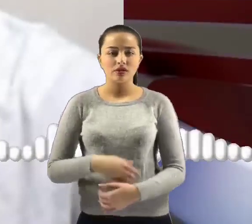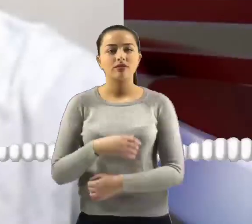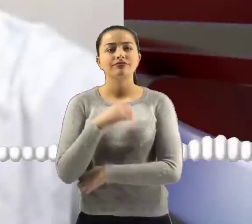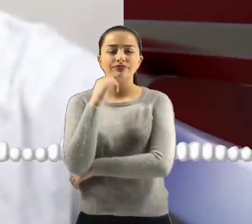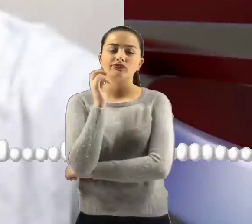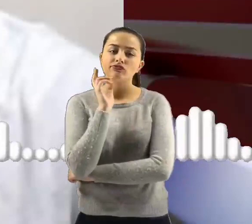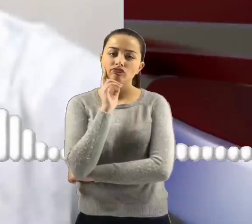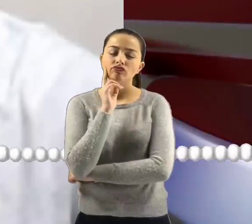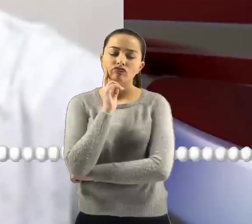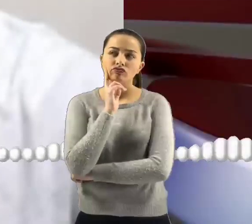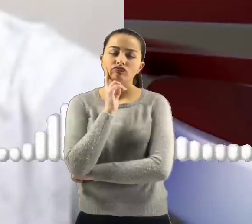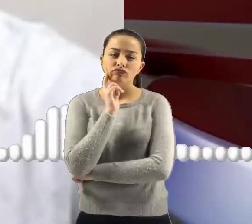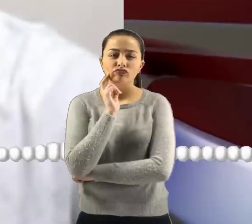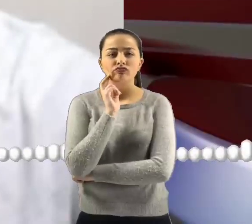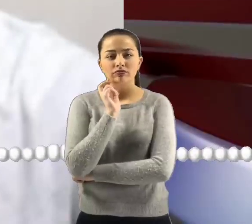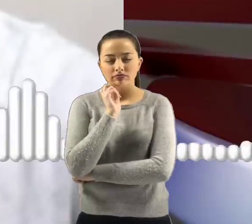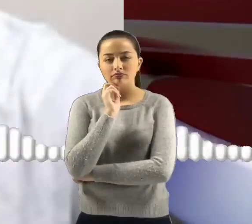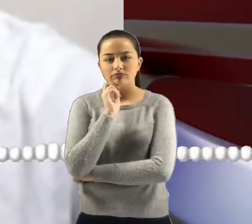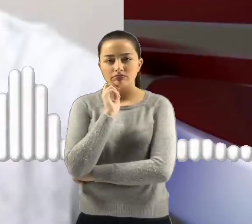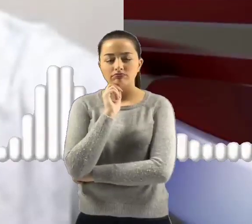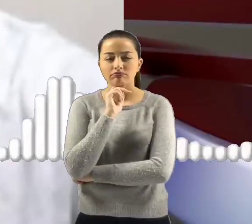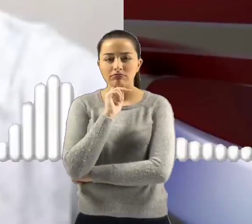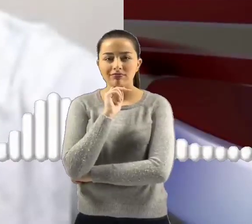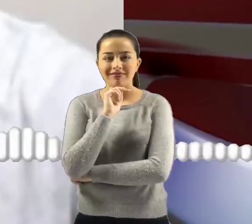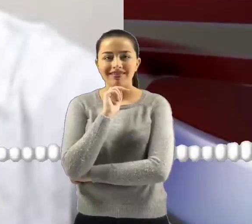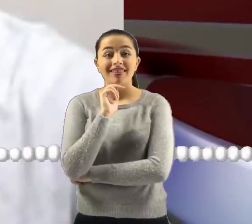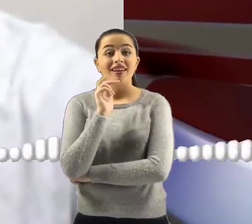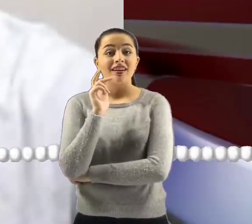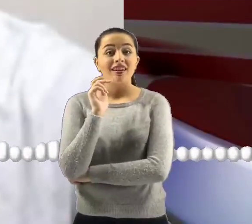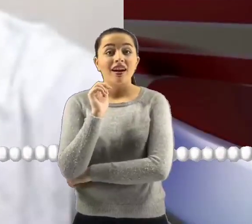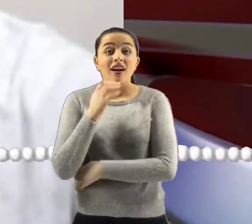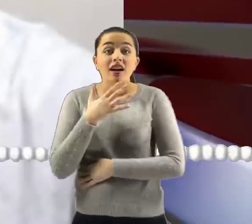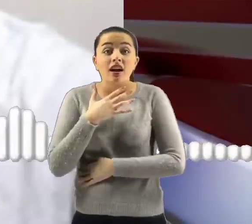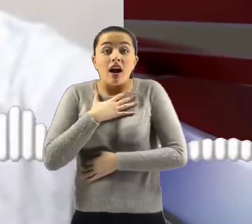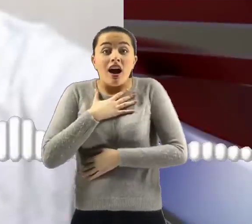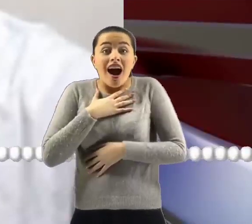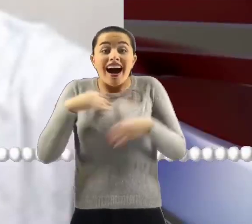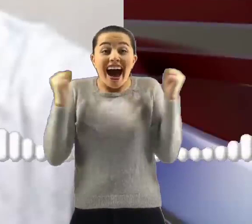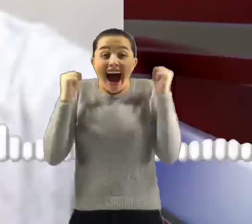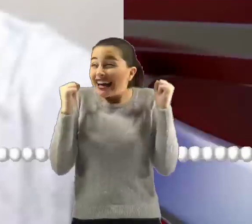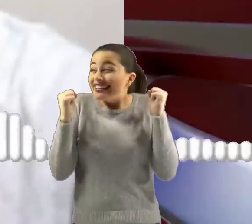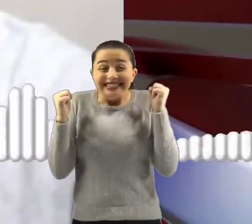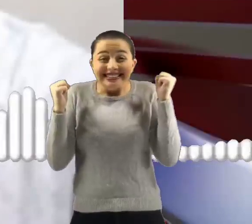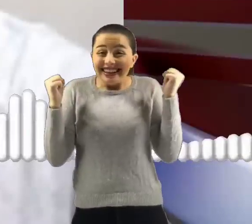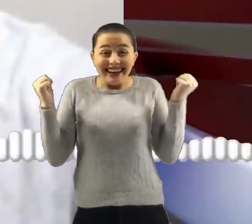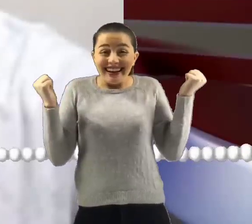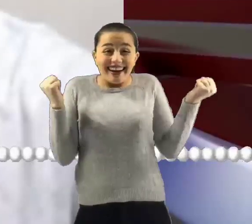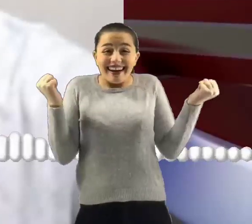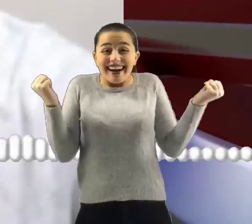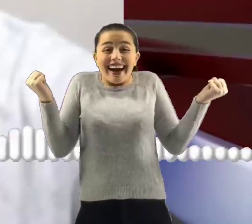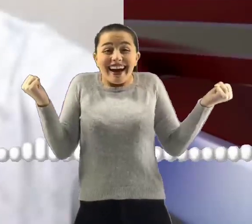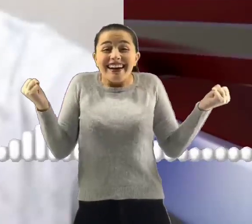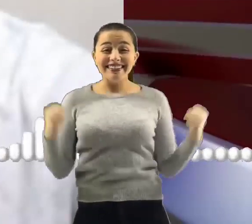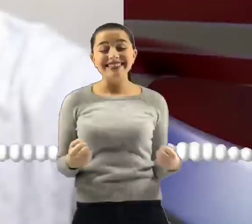INEC si court ha tufuo ha eji na-eme ife ọwụna mana INEC echefuo na n'ọha nwa wetara ife a